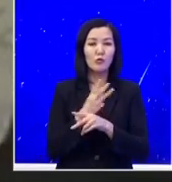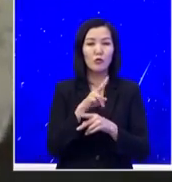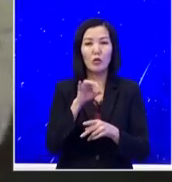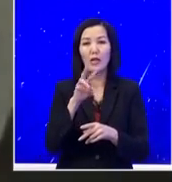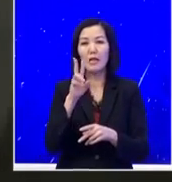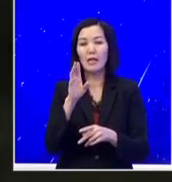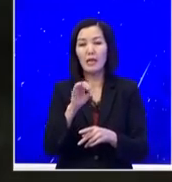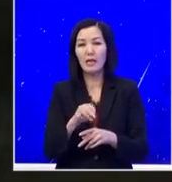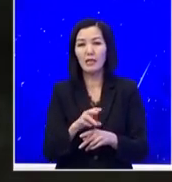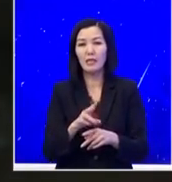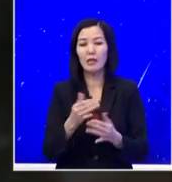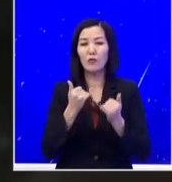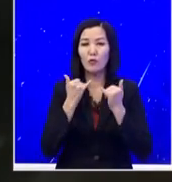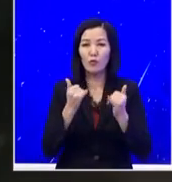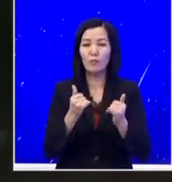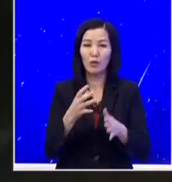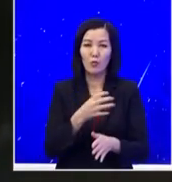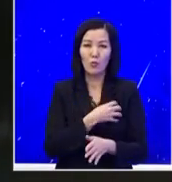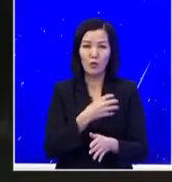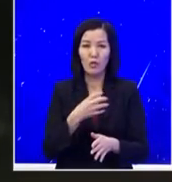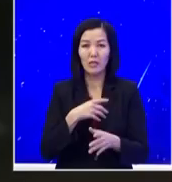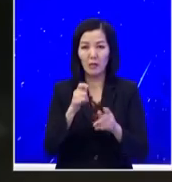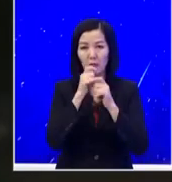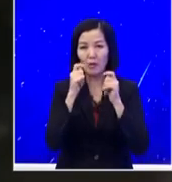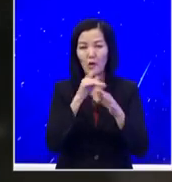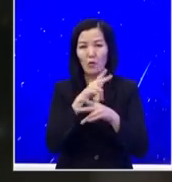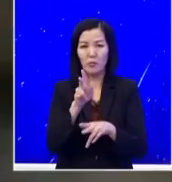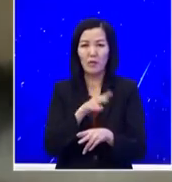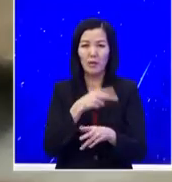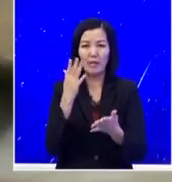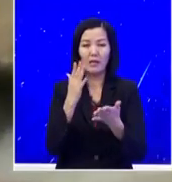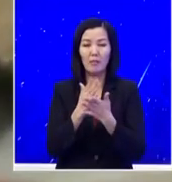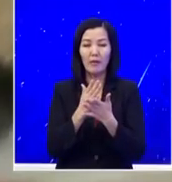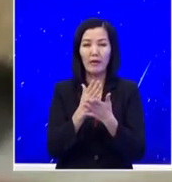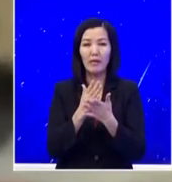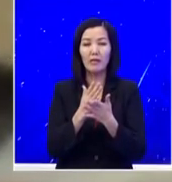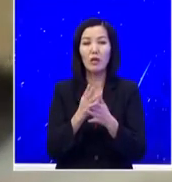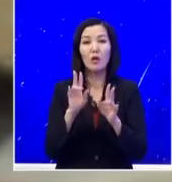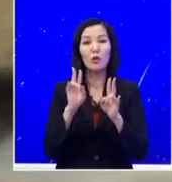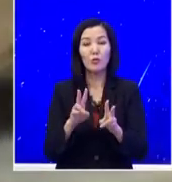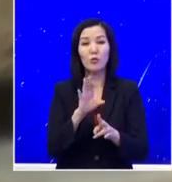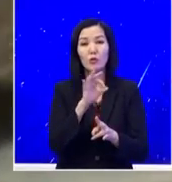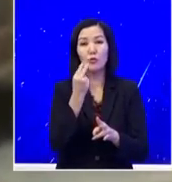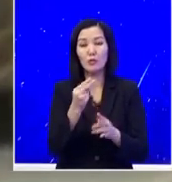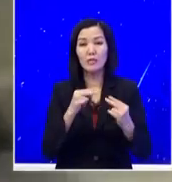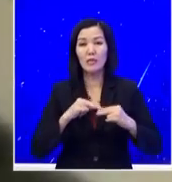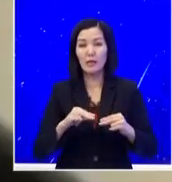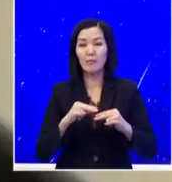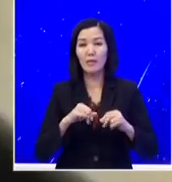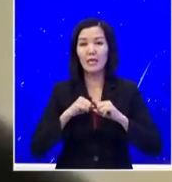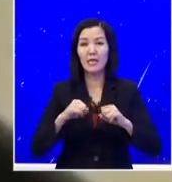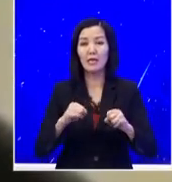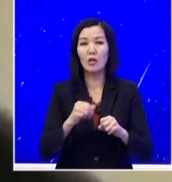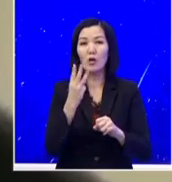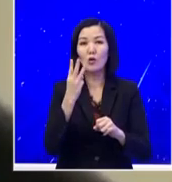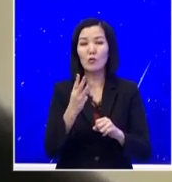Октябрь революциясы құрмет белгісі ордендерімен, көптеген медальдармен марапатталады. Бірақ социалистік еңбегері атағына үш